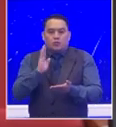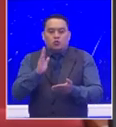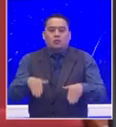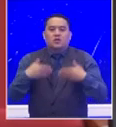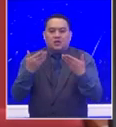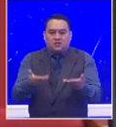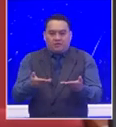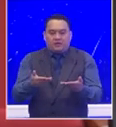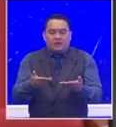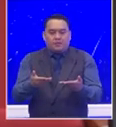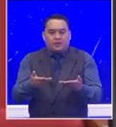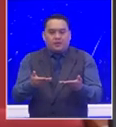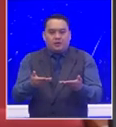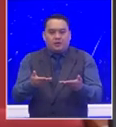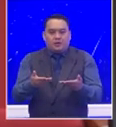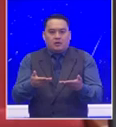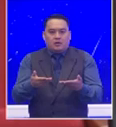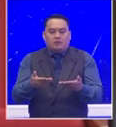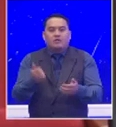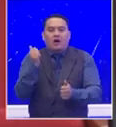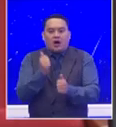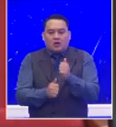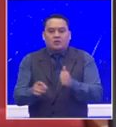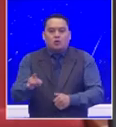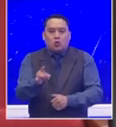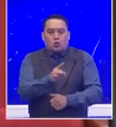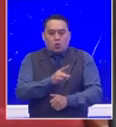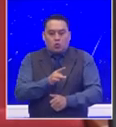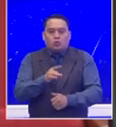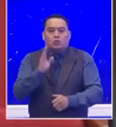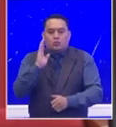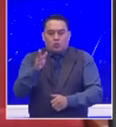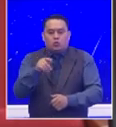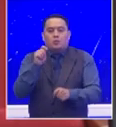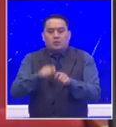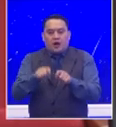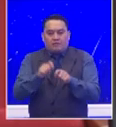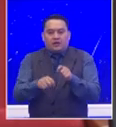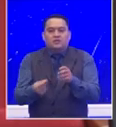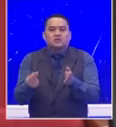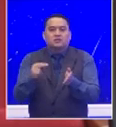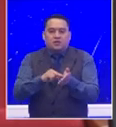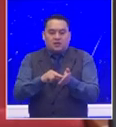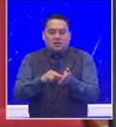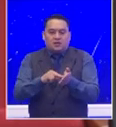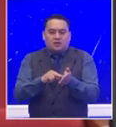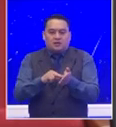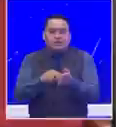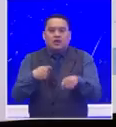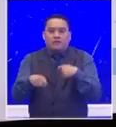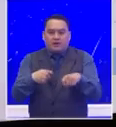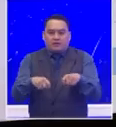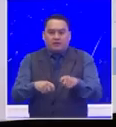сегодня, поэтому не исключено, что они в каждом районе будут проверять соответствие цен и соответствие наличия